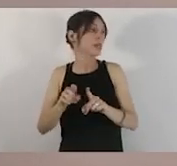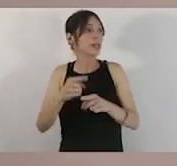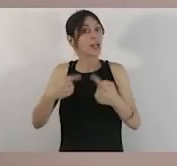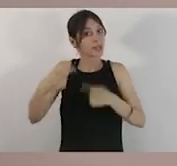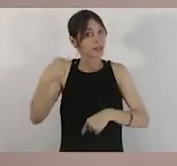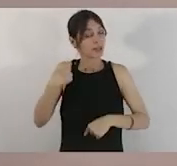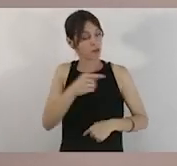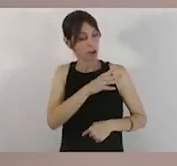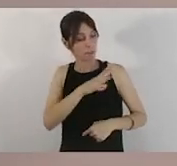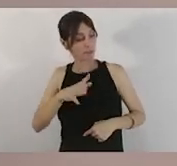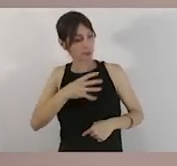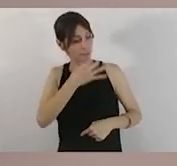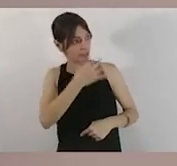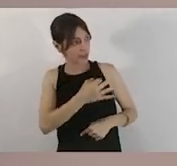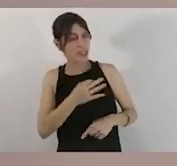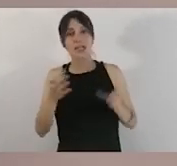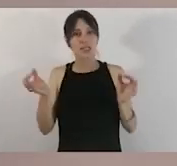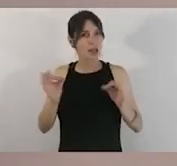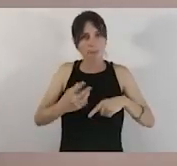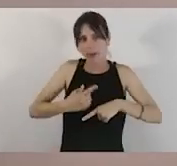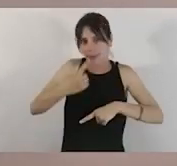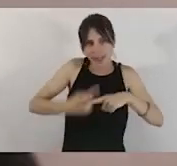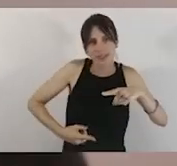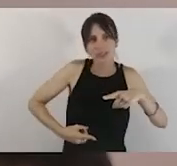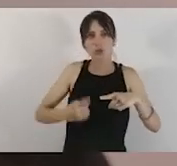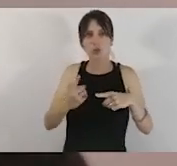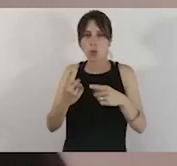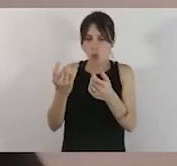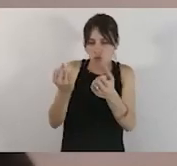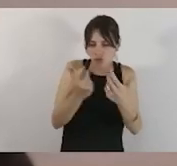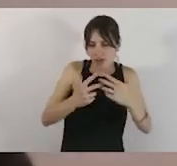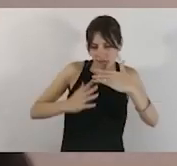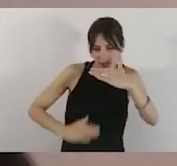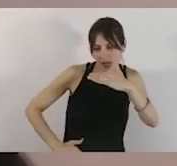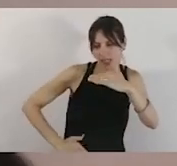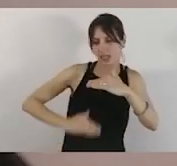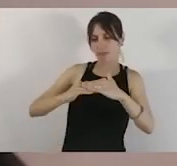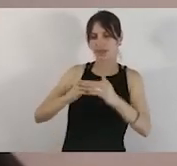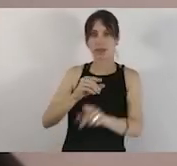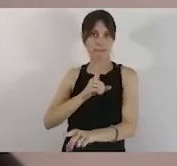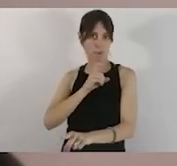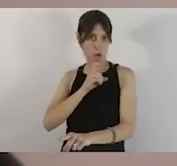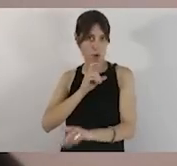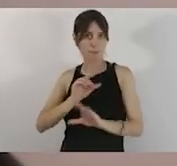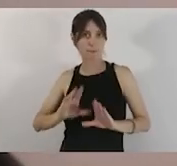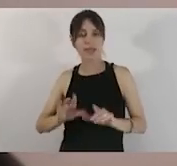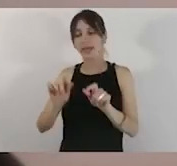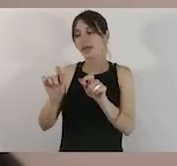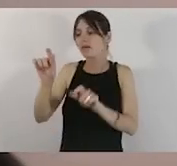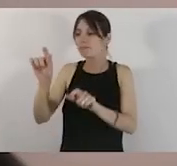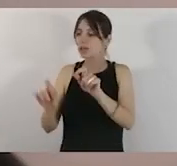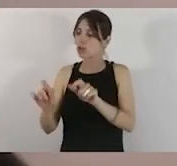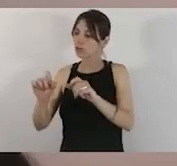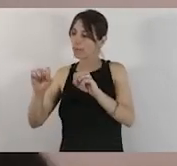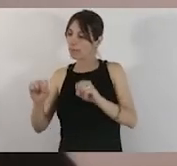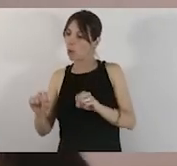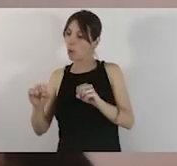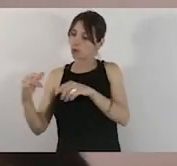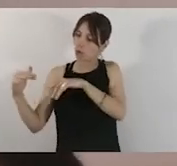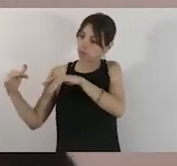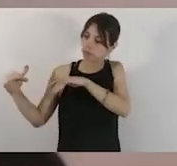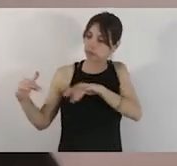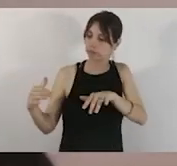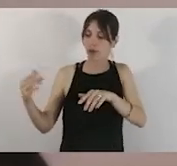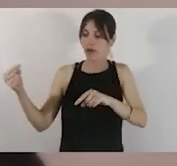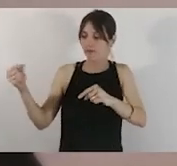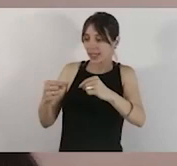effectivement, il n'y a pas d'interdiction, il n'y a pas de quota, mais la réflexion sur la fréquentation de l'archipel du Frioul par les visiteurs, par les gens,